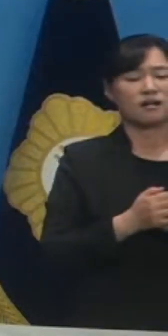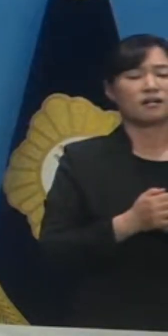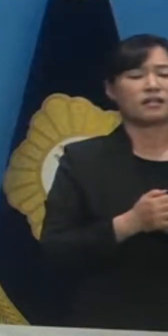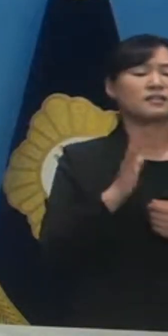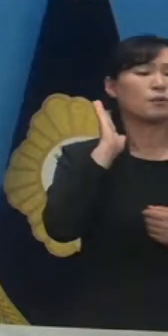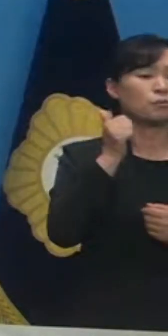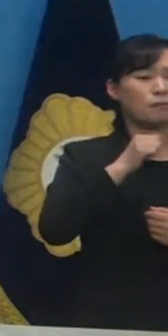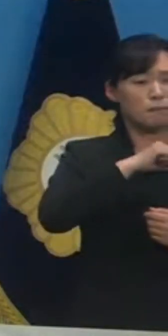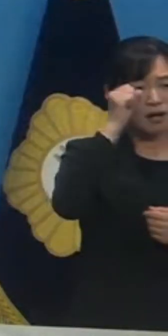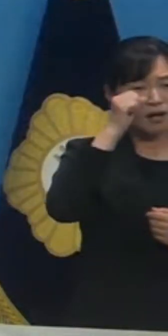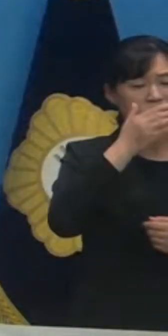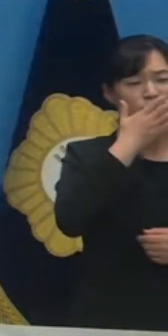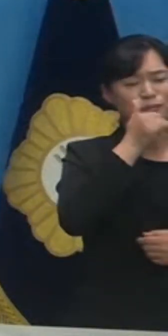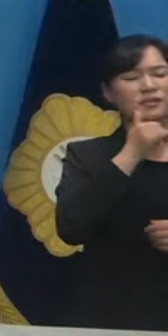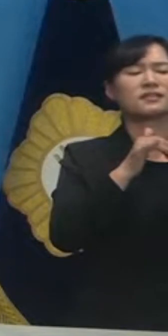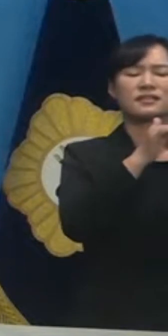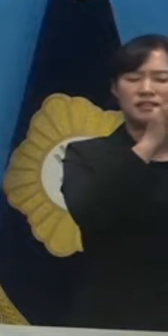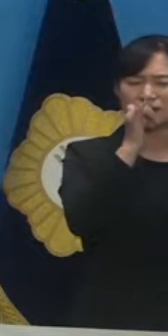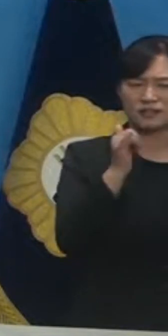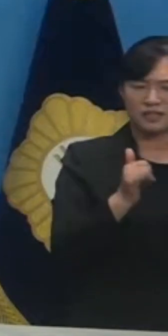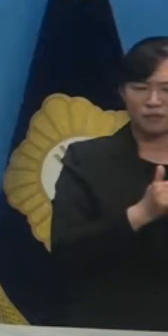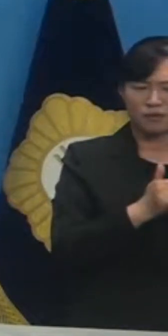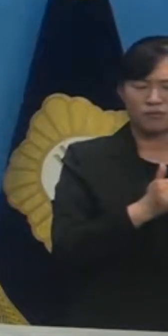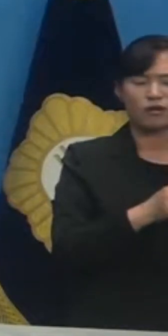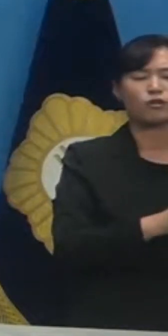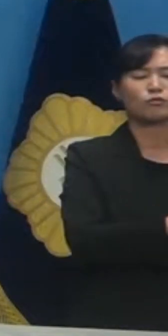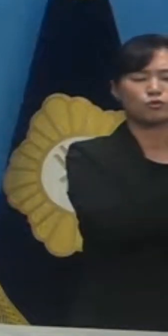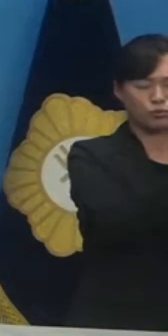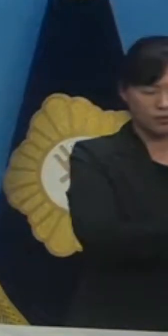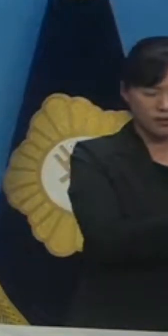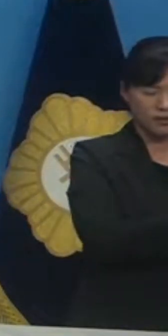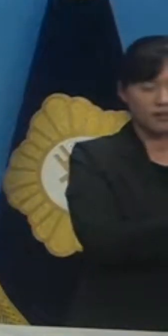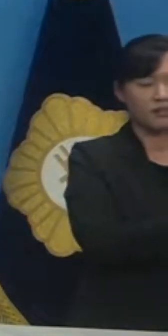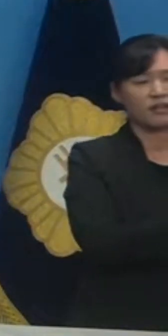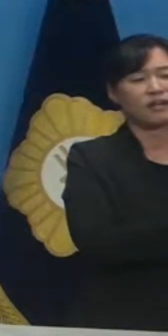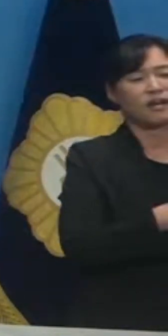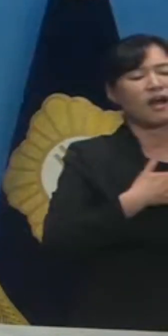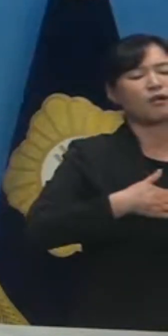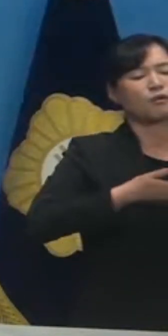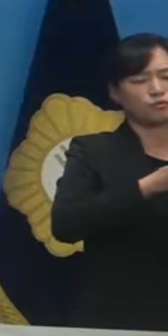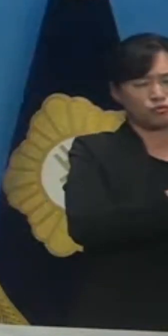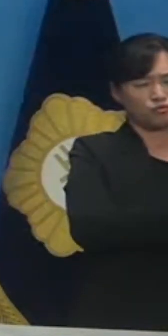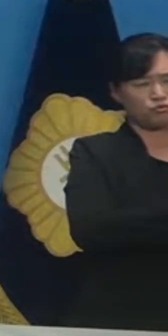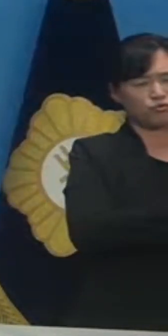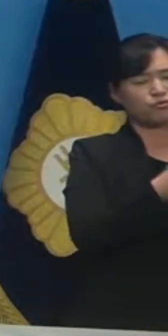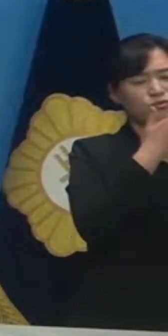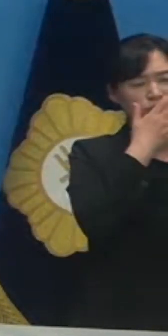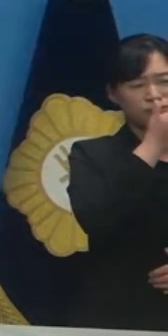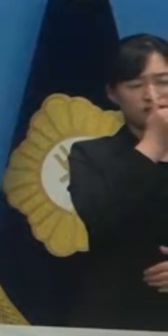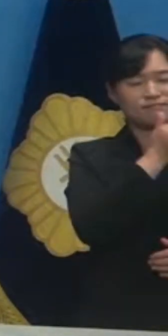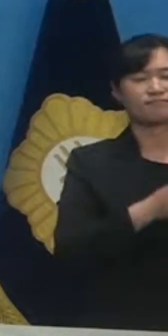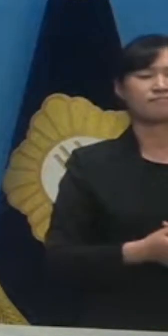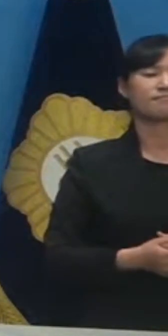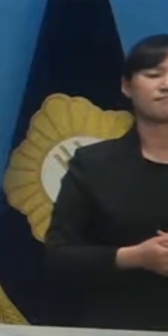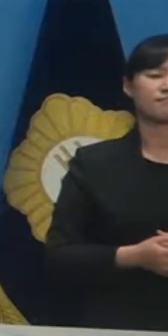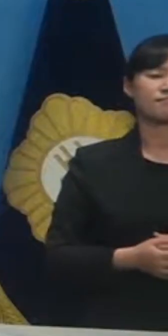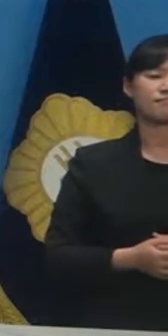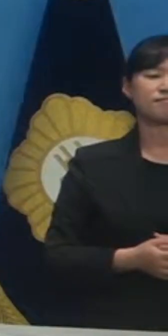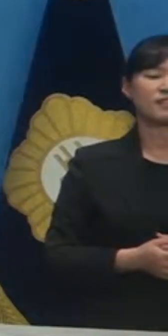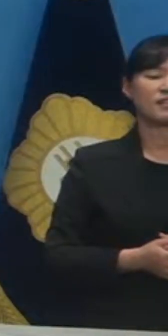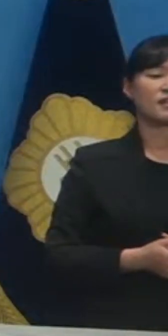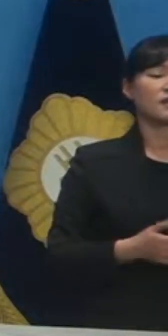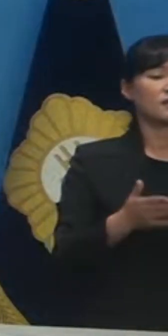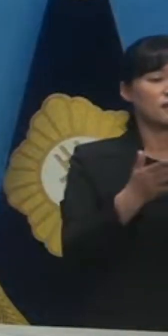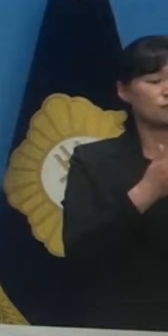교훈을 우리 사회와 우리 후손들에게 제대로 심어줄 수 있기 때문입니다. 이런